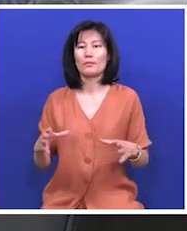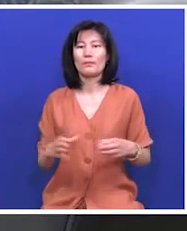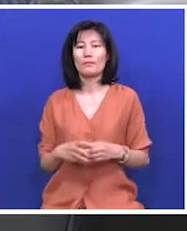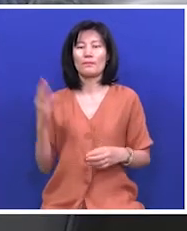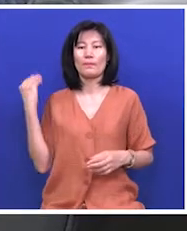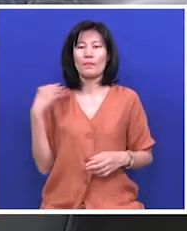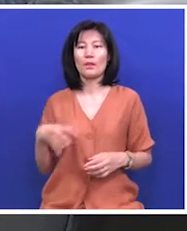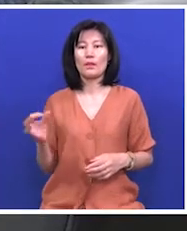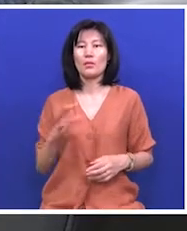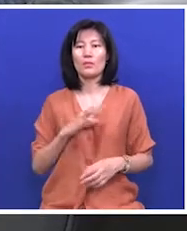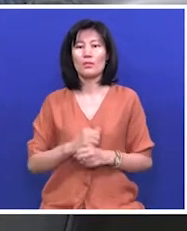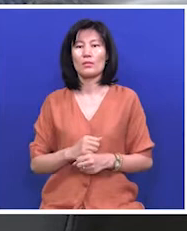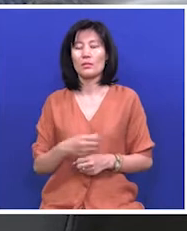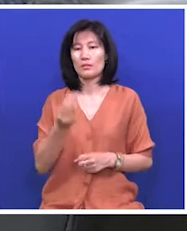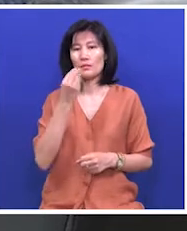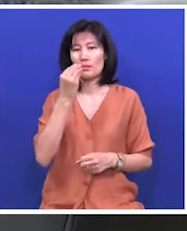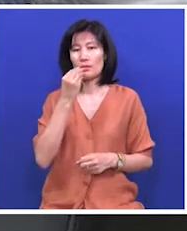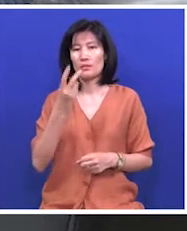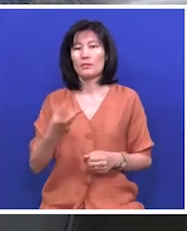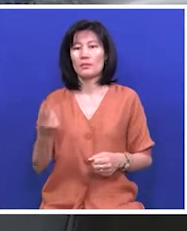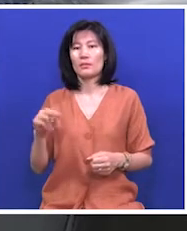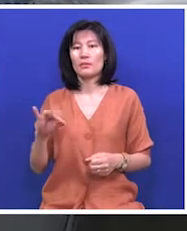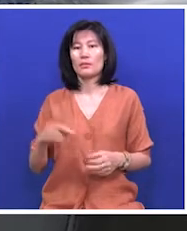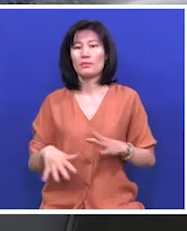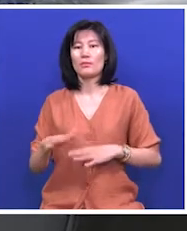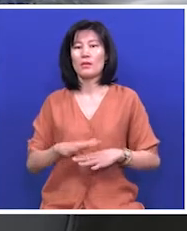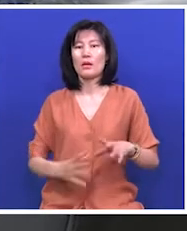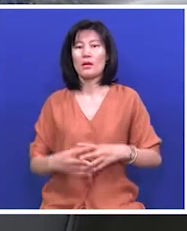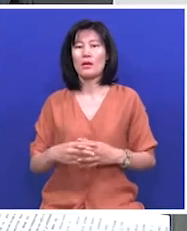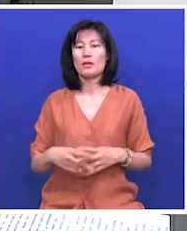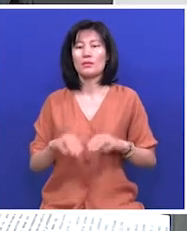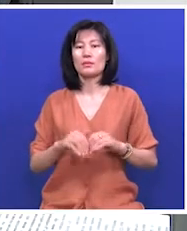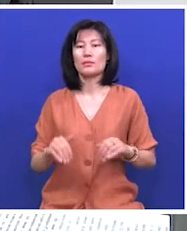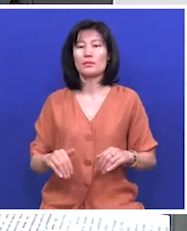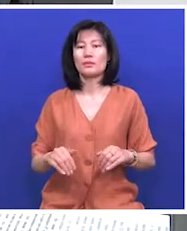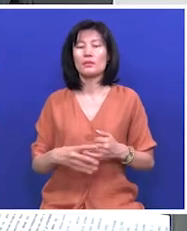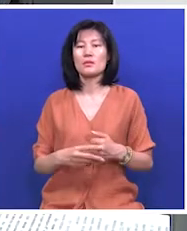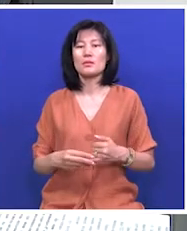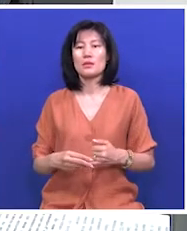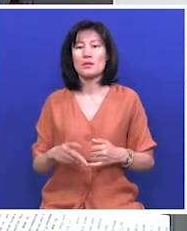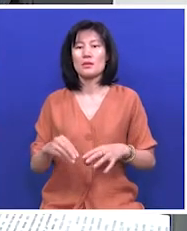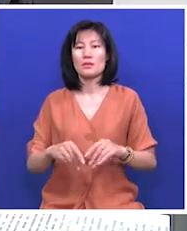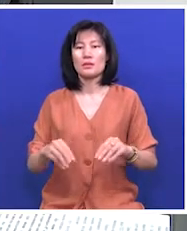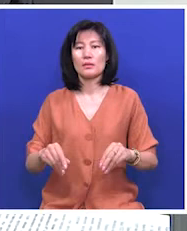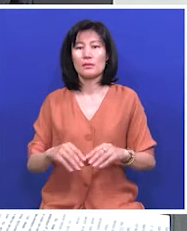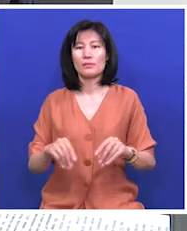81% құрап отыр. Түркістан өңірінде дәнді дақылдарды барлық аудандар егеттеуге де болады.